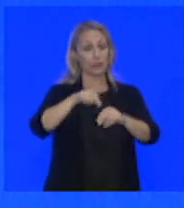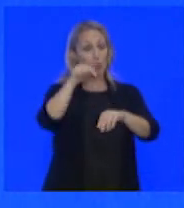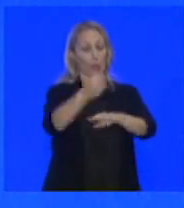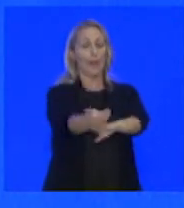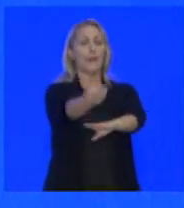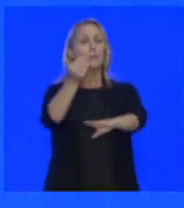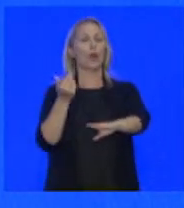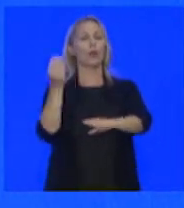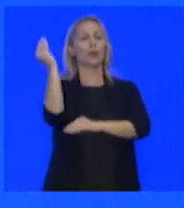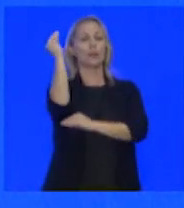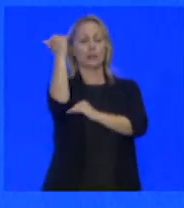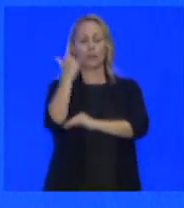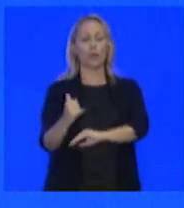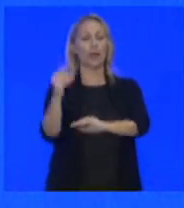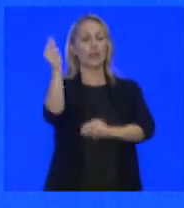ένφια.